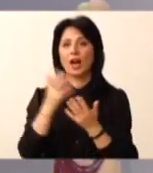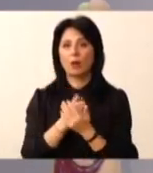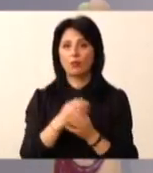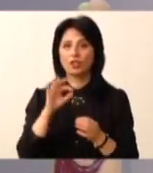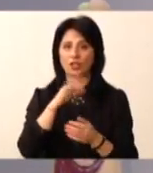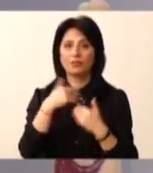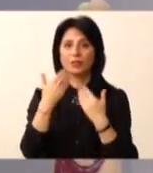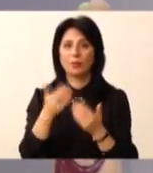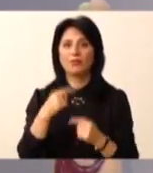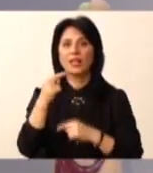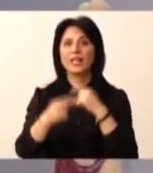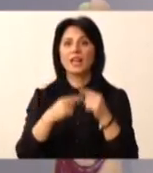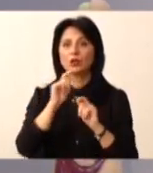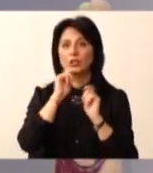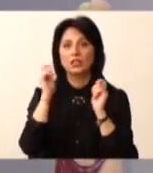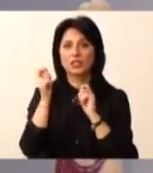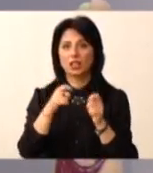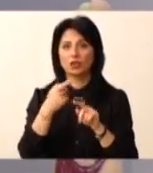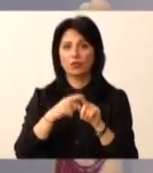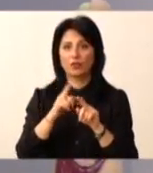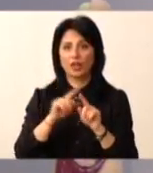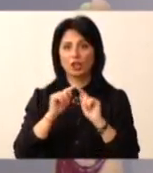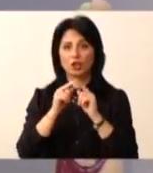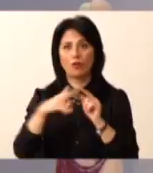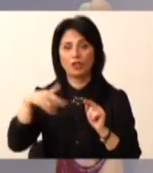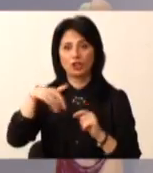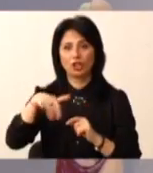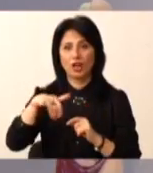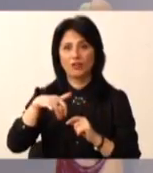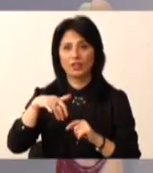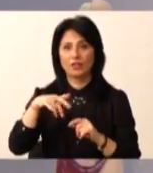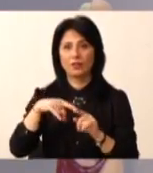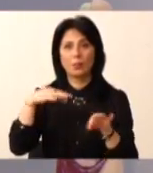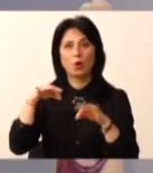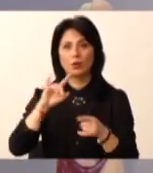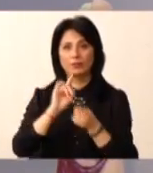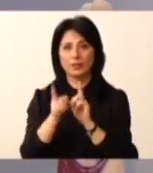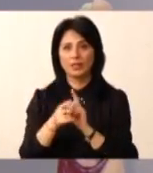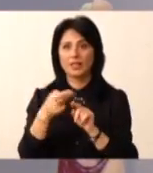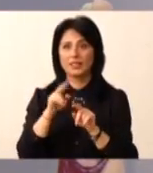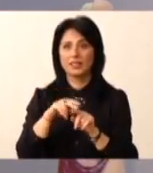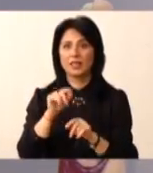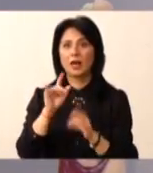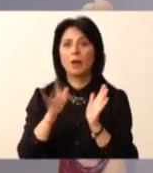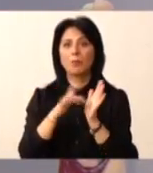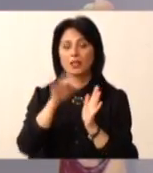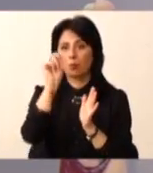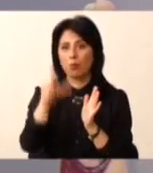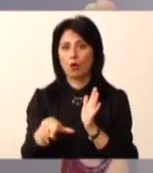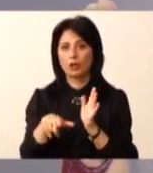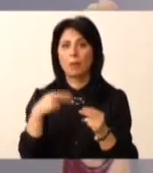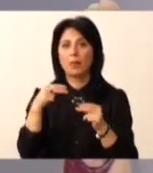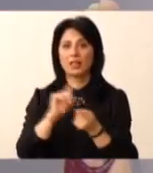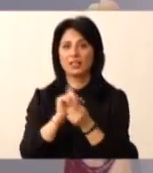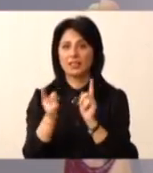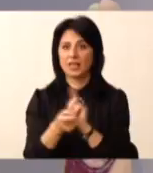კი ერგებათ ჩვენგან ტრადიციული საჩუქარი. ეს არის ქსოვილის ჩანთა პოლიეთილენის ნაცვლად, ეს არის მინის ბოთლი